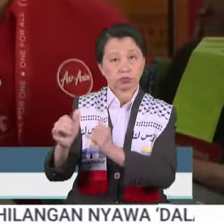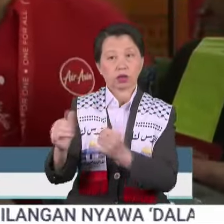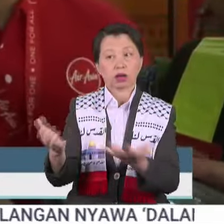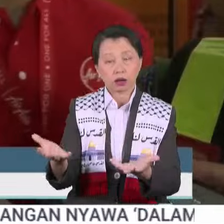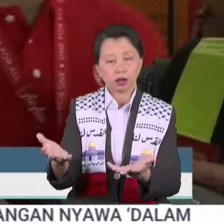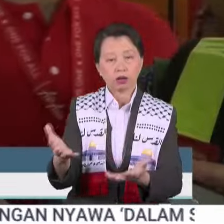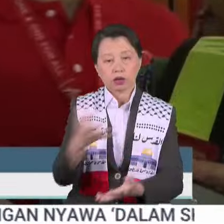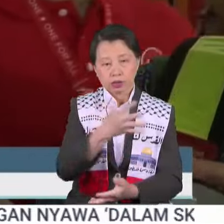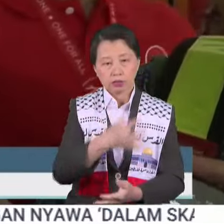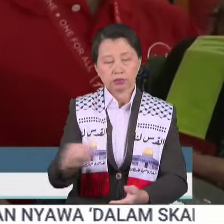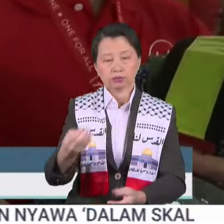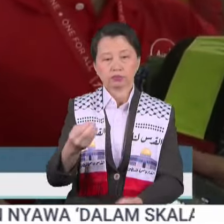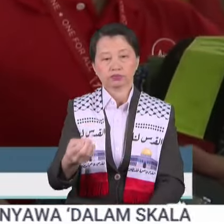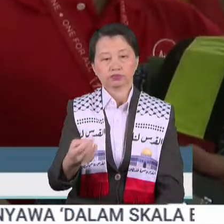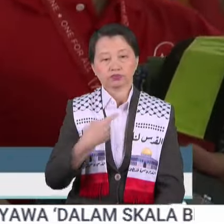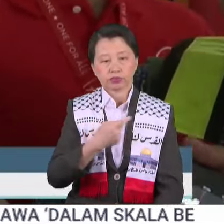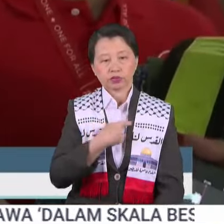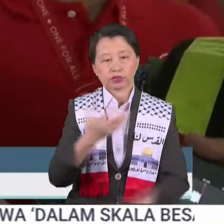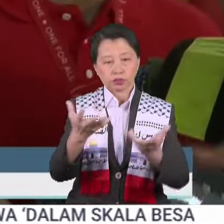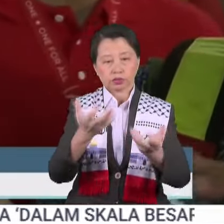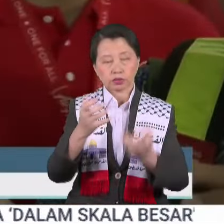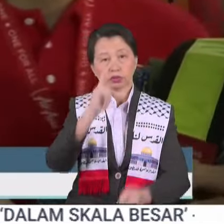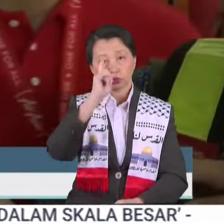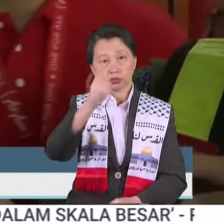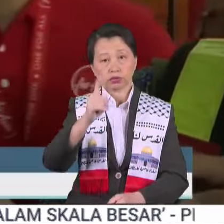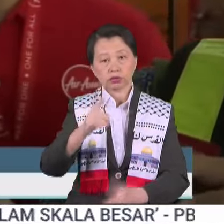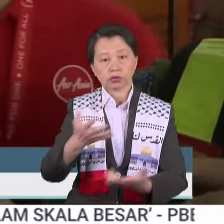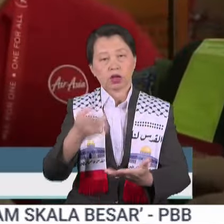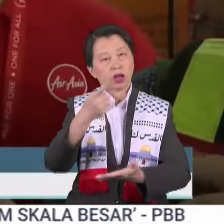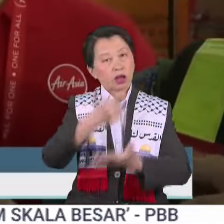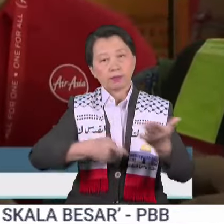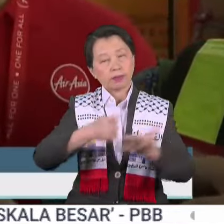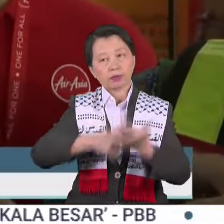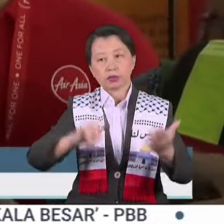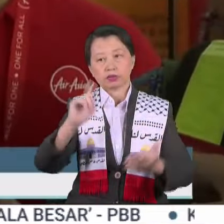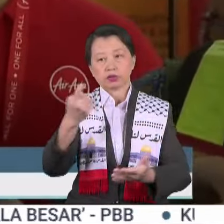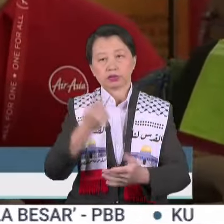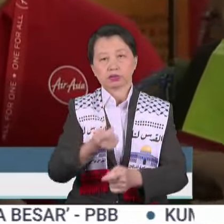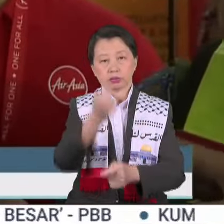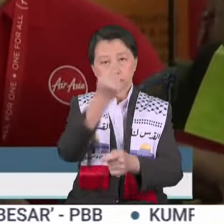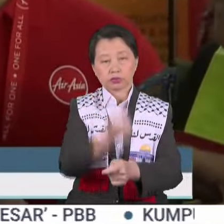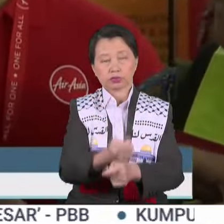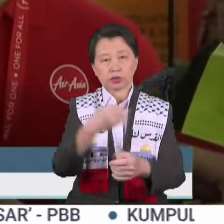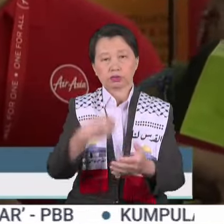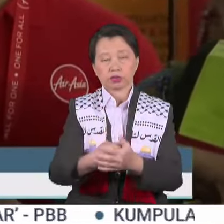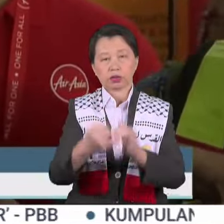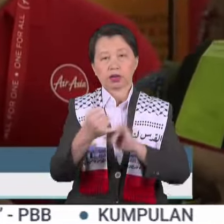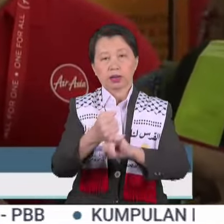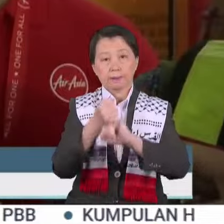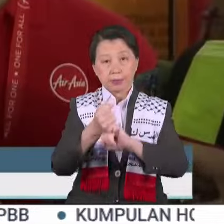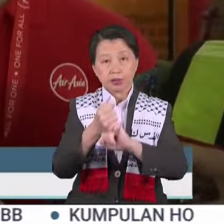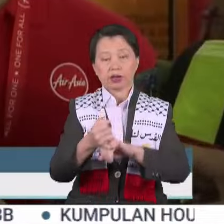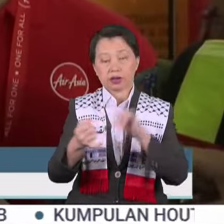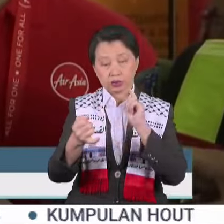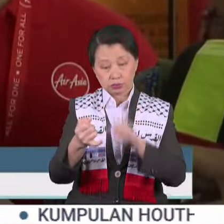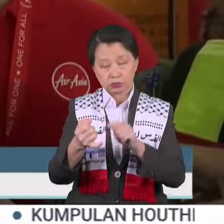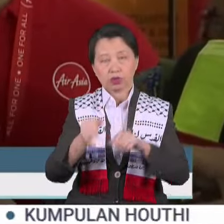Dan bukan itu sahaja. Kita ingin pastikan apa sahaja yang ditetapkan dalam perjanjian